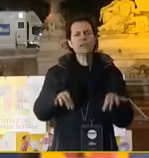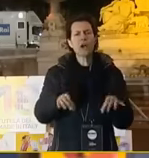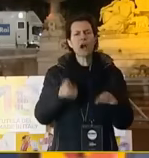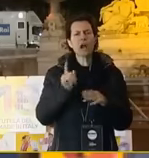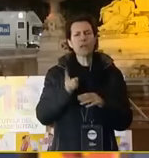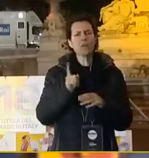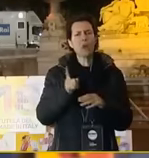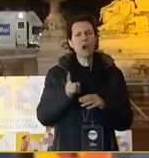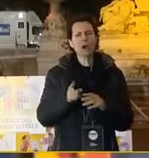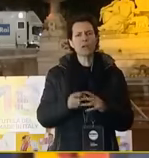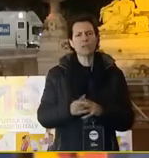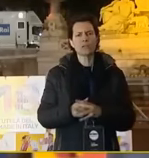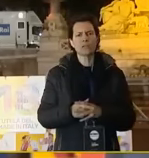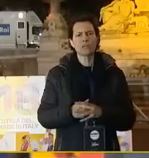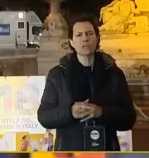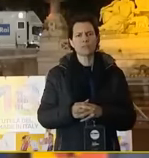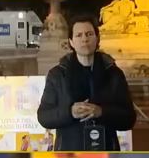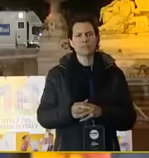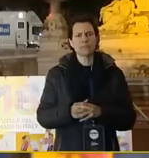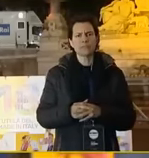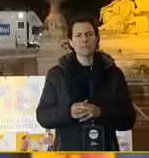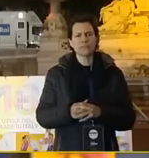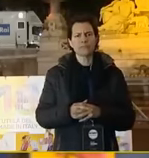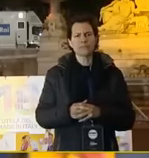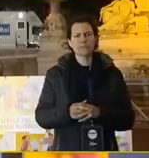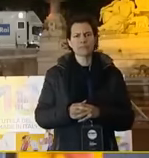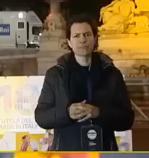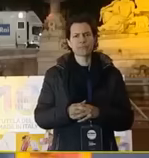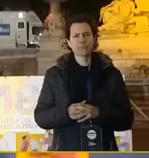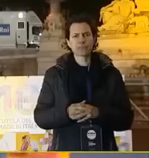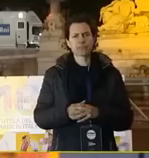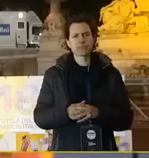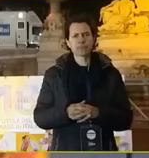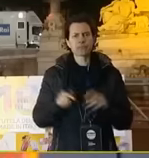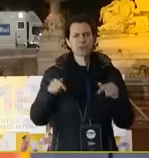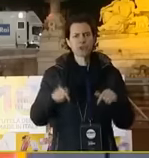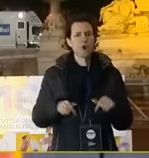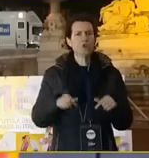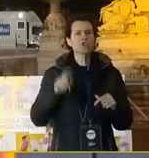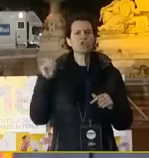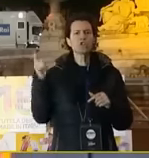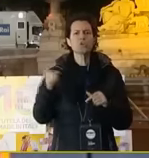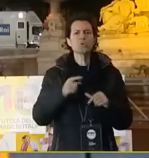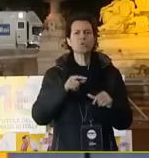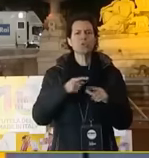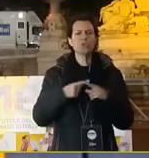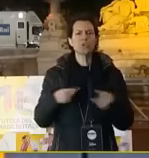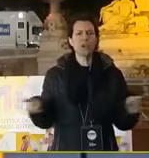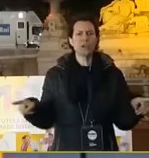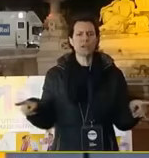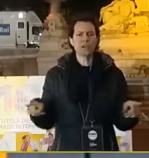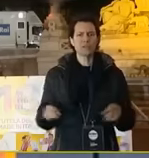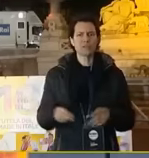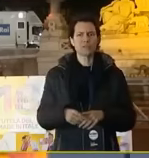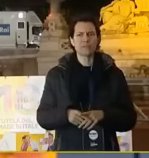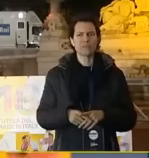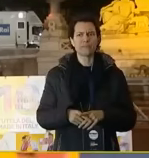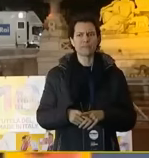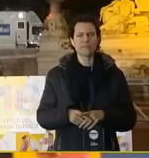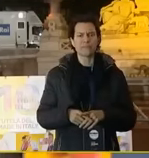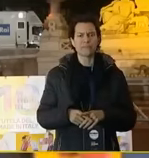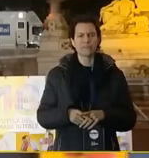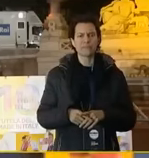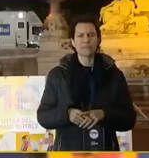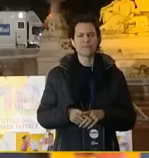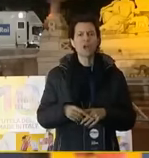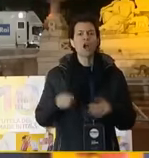il paese, già l'abbiamo cambiato in parte, perché oggi è tutto diverso rispetto al passato, se vi ricordate. Quindi in qualche modo noi abbiamo già